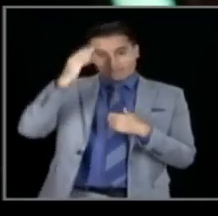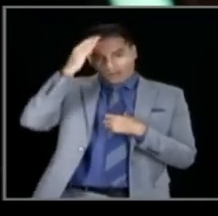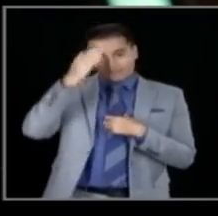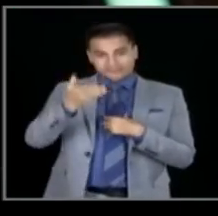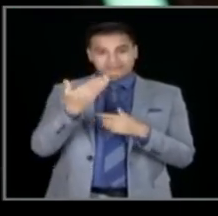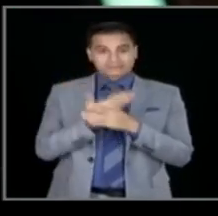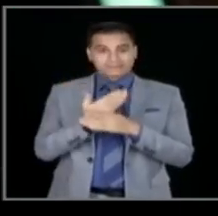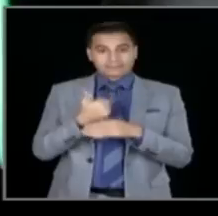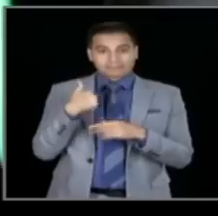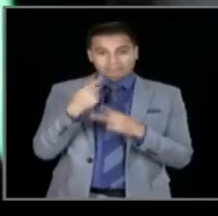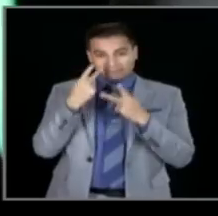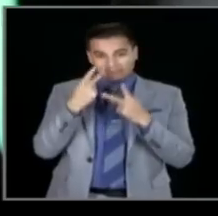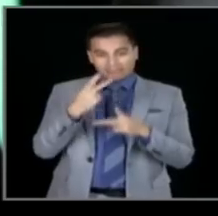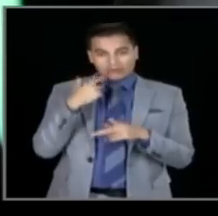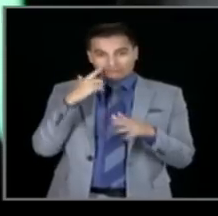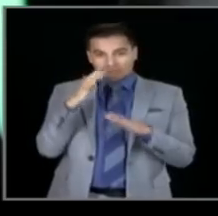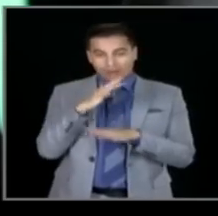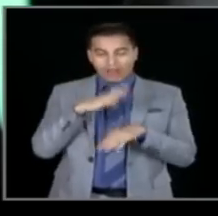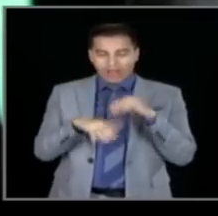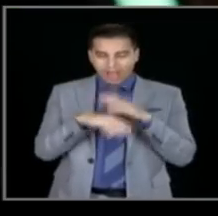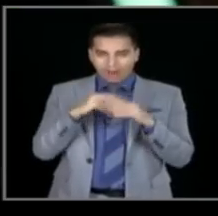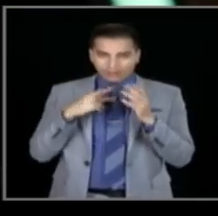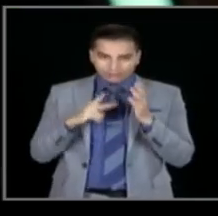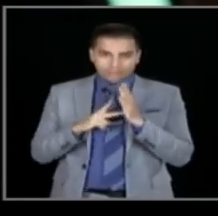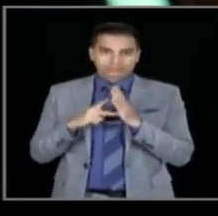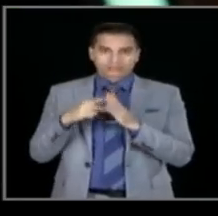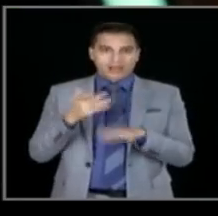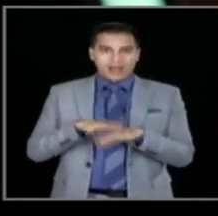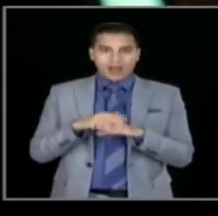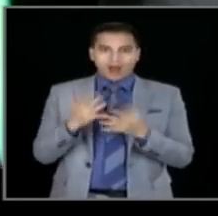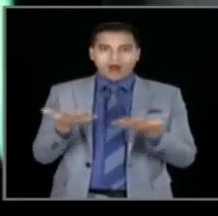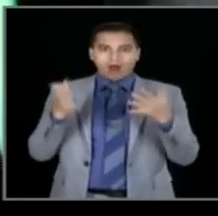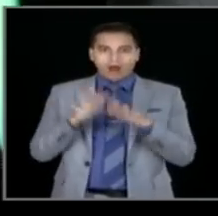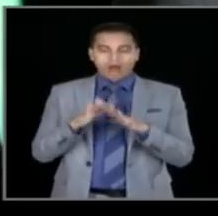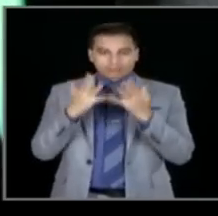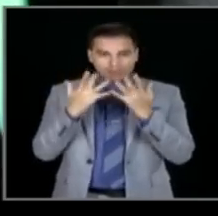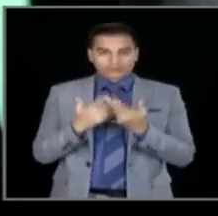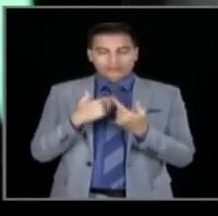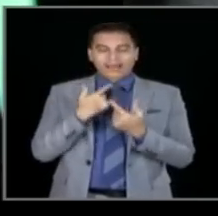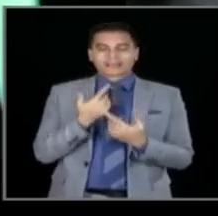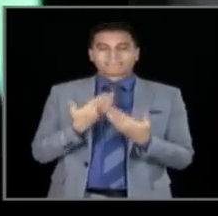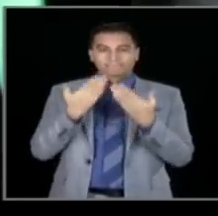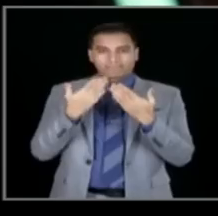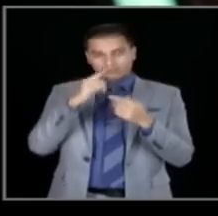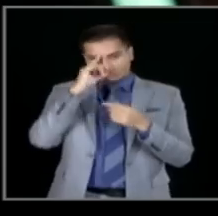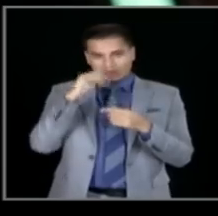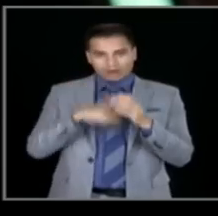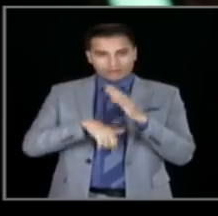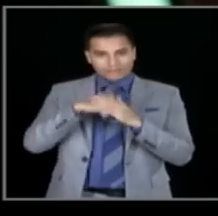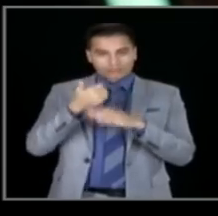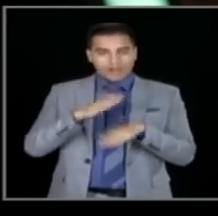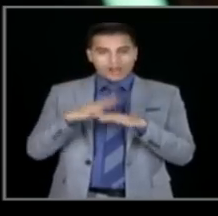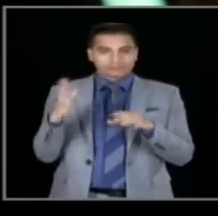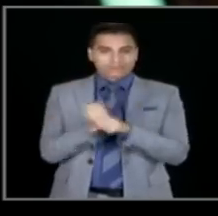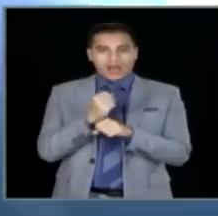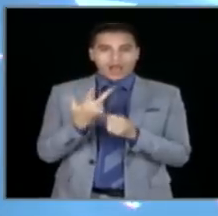قلق، محتاج اظهر بشكل كويس واحاول اساعد فريقي باكبر طريقه ان انا اجمع له اكتر عدد من النقاط، فبتمنى ان احنا نقدر النهارده نفوز علشان نحصل على